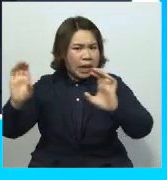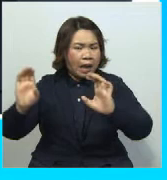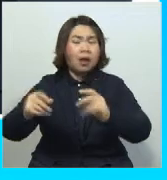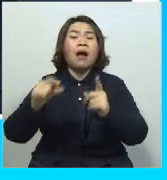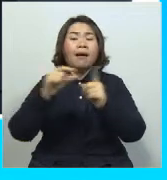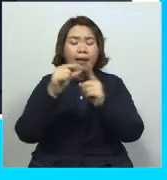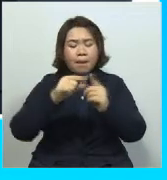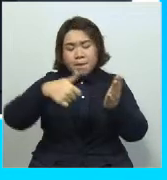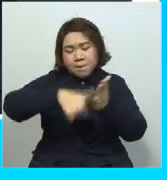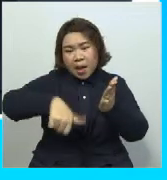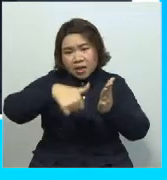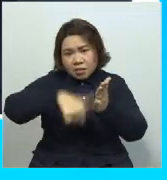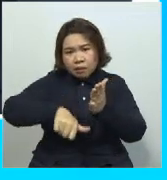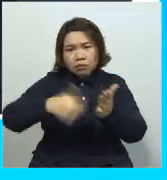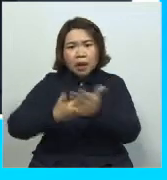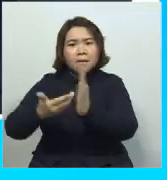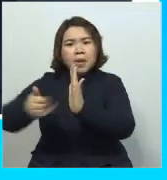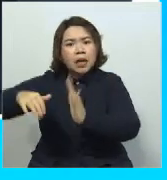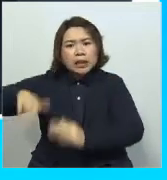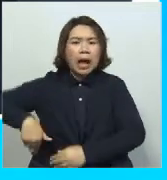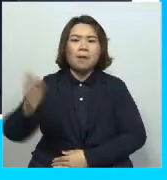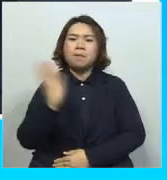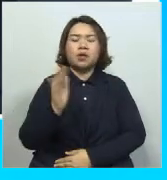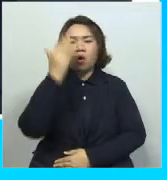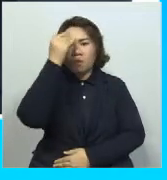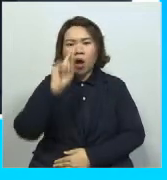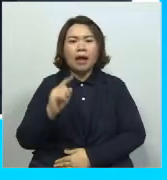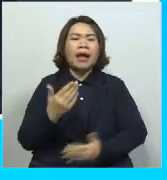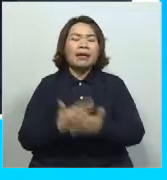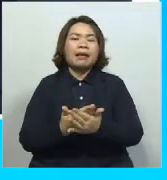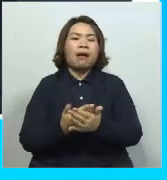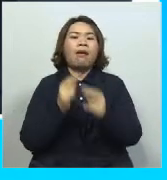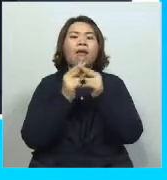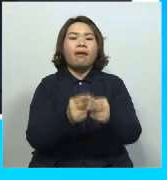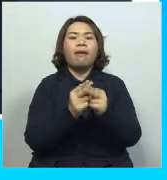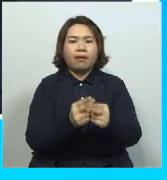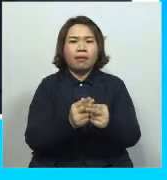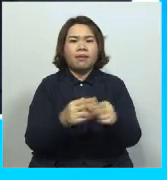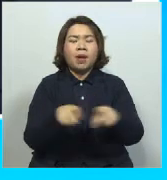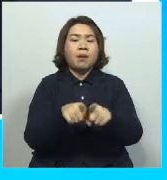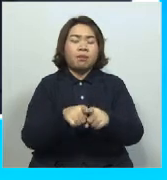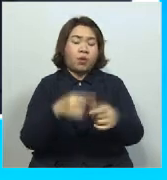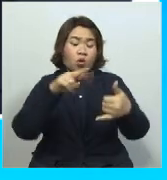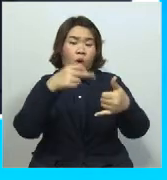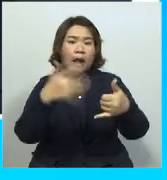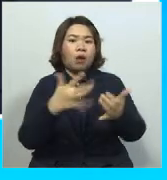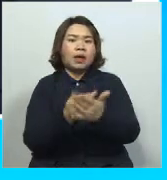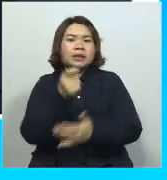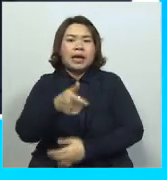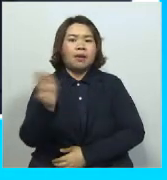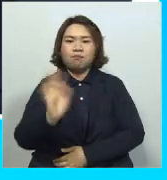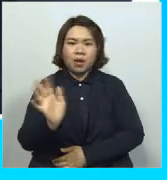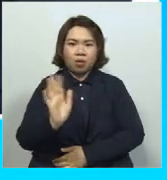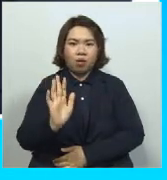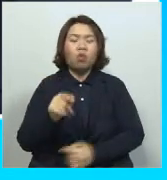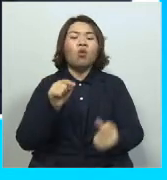าเบิกก็คือไม่ต้องสำรองจ่ายเพื่อเอาเงินมาเบิกกับทางราชการแต่เข้าระบบจ่ายตรงก็คือไม่ต้องจ่ายเงินเลยก็สามารถที่จะเข้